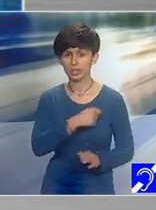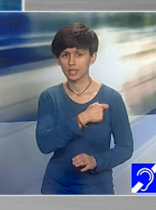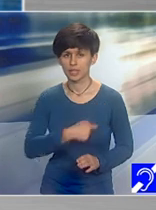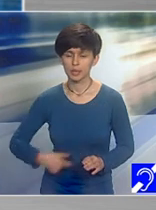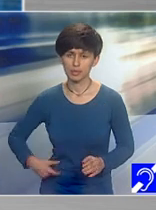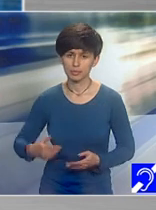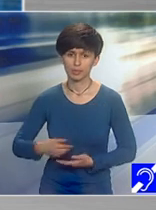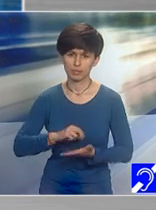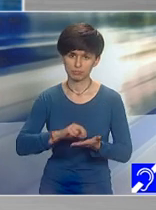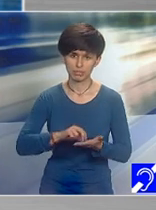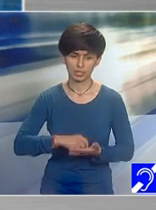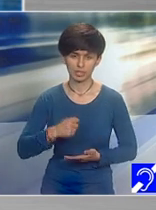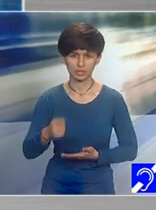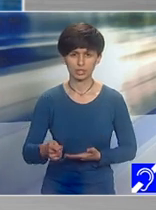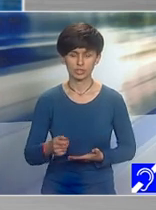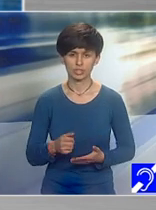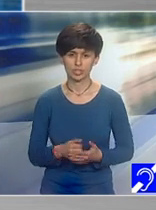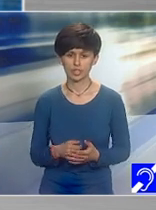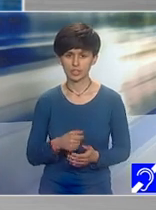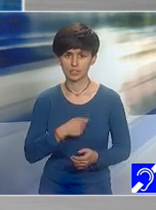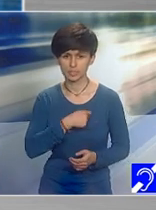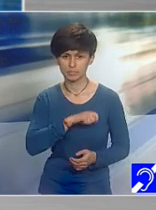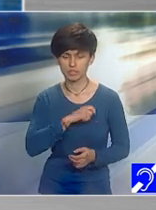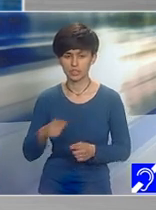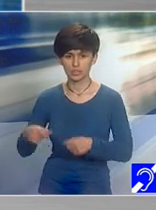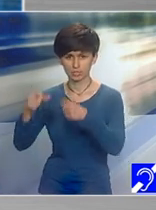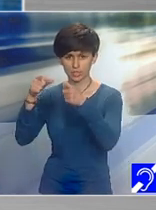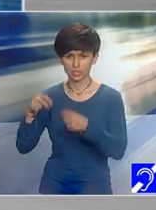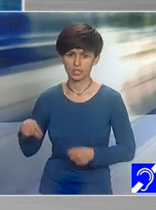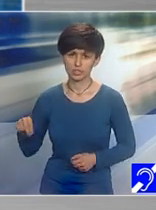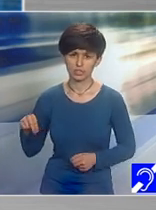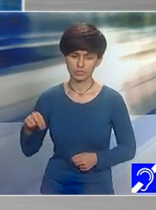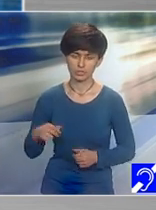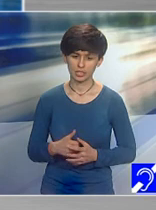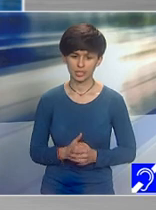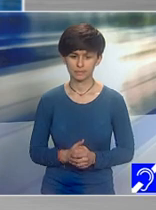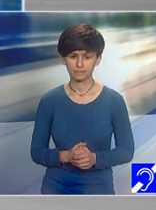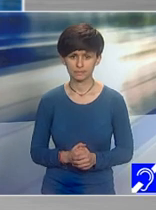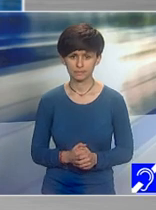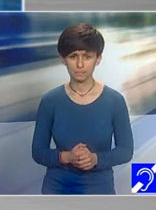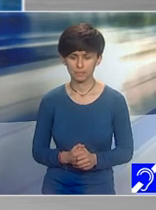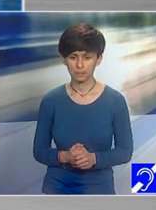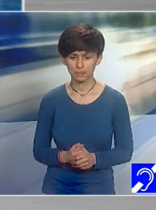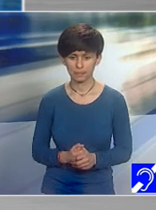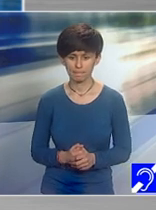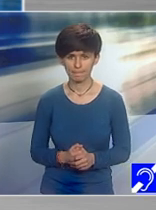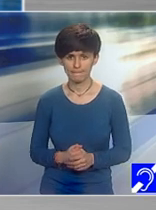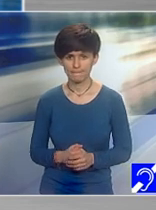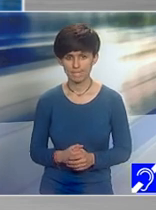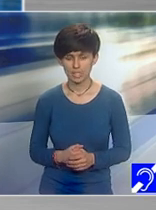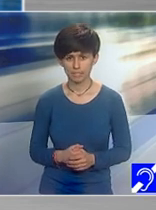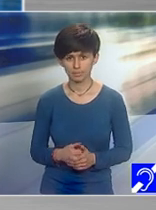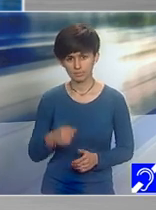domnul inspector general de la Inspectoratul Școlar Județean, tocmai în acest sens. Desigur, și la